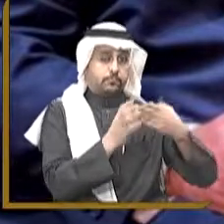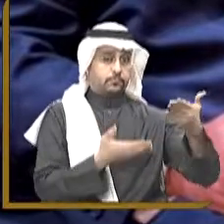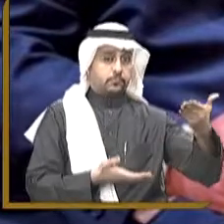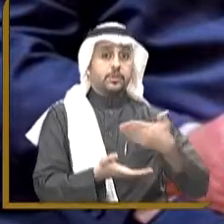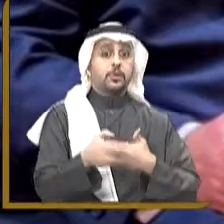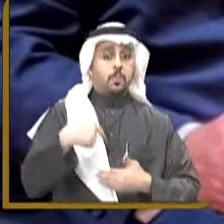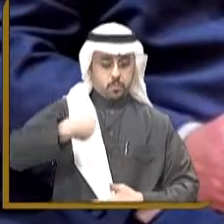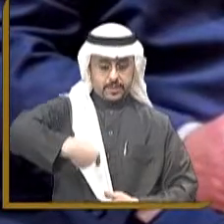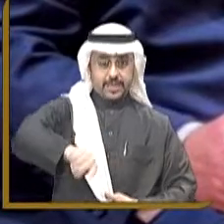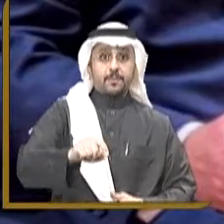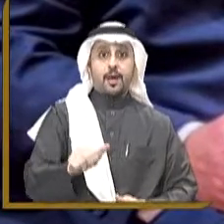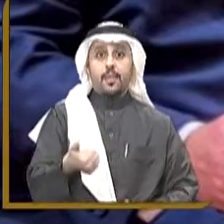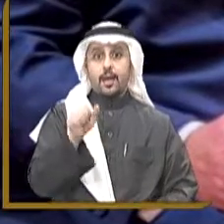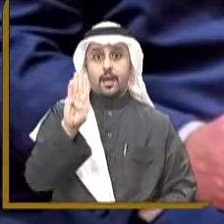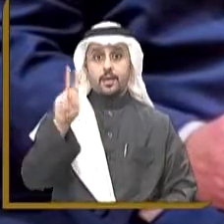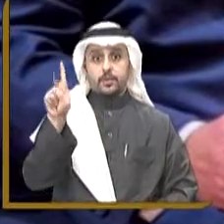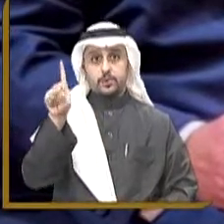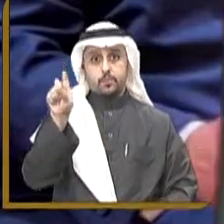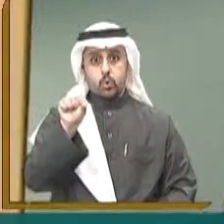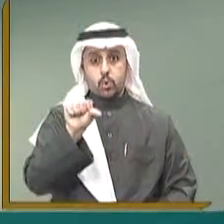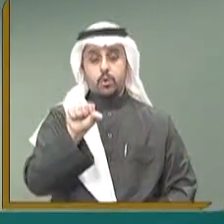إكسبو.